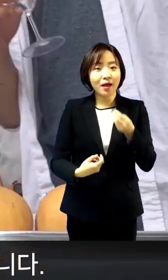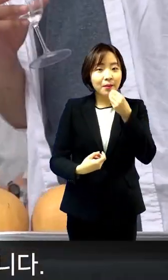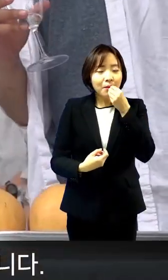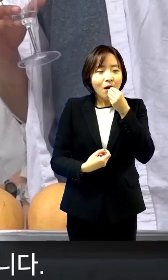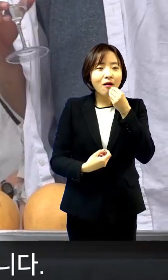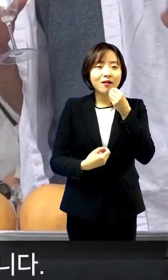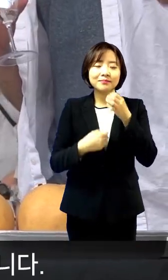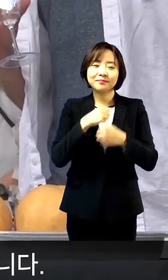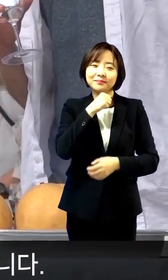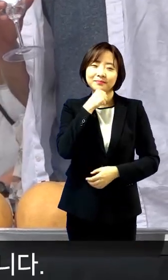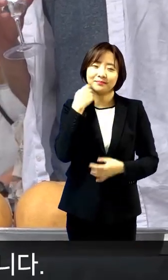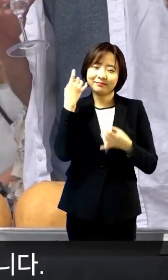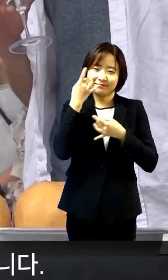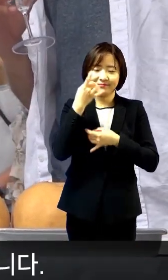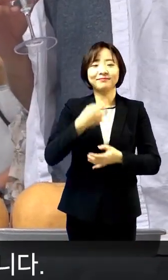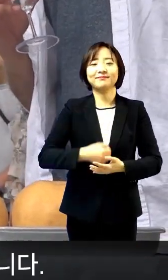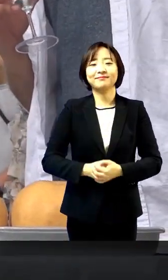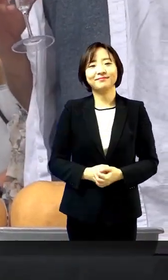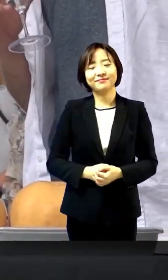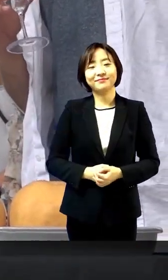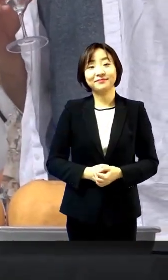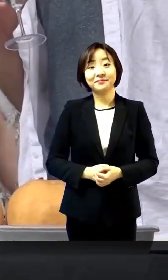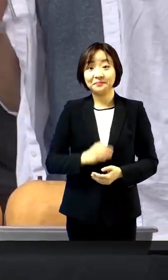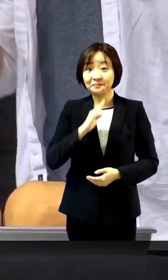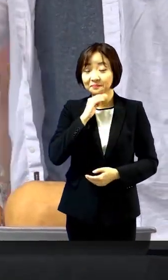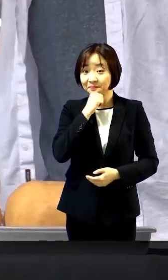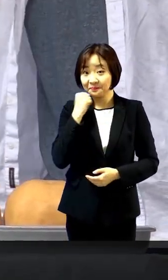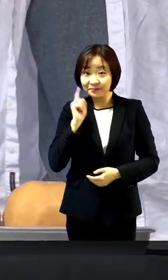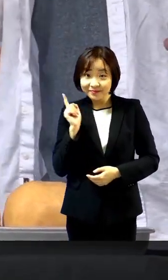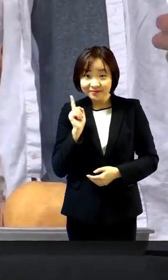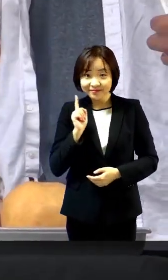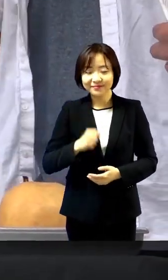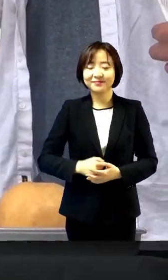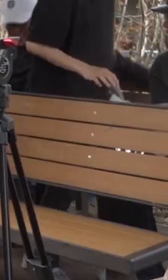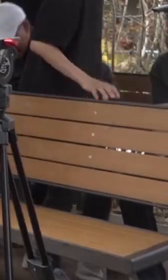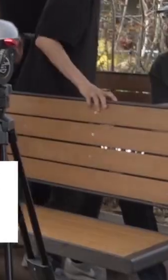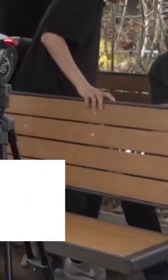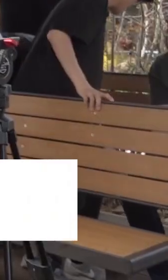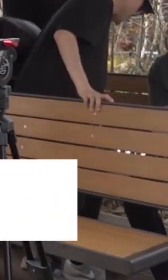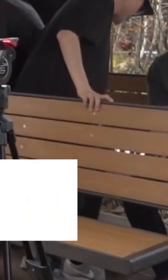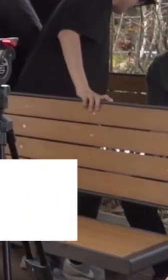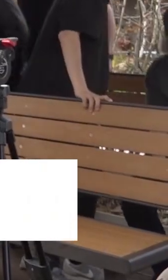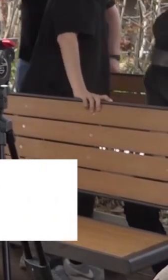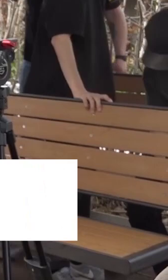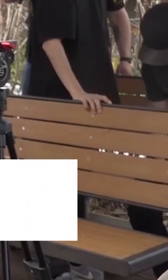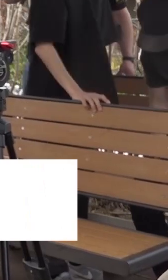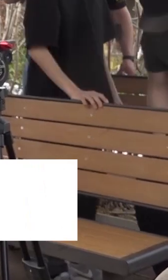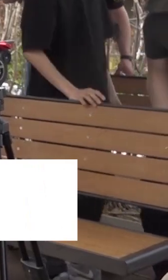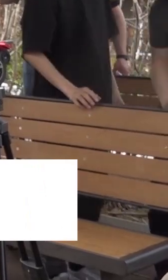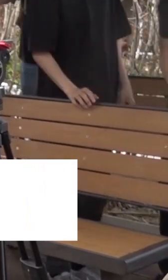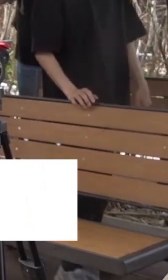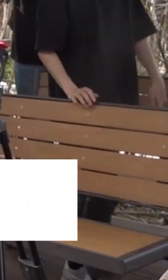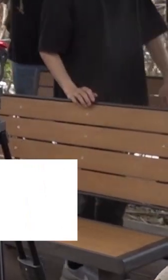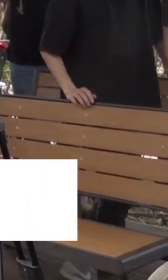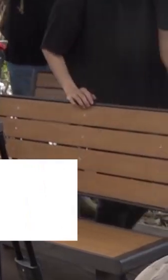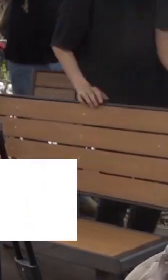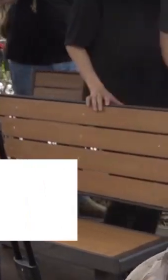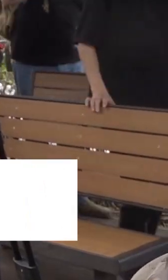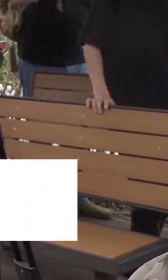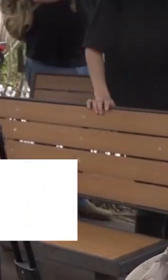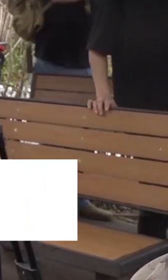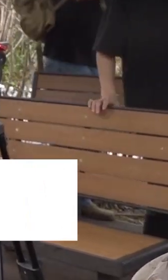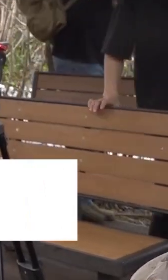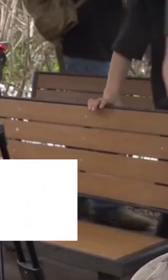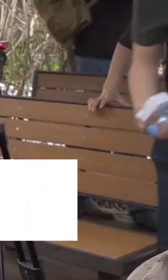명품 천안배를 맛보는 시간을 가졌습니다. 과연 그 맛은 어땠을까요? It's actually really cool to come out here and see where it's grown and everything.